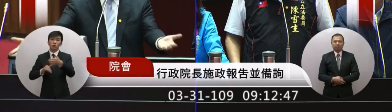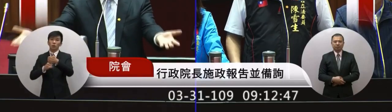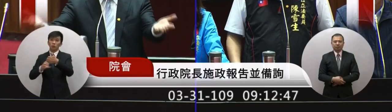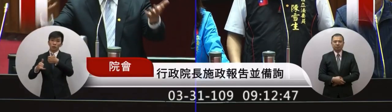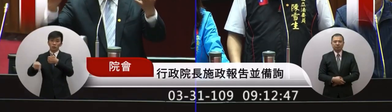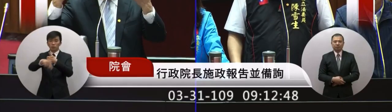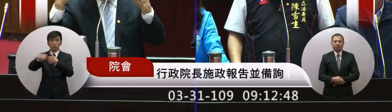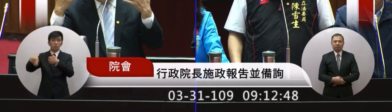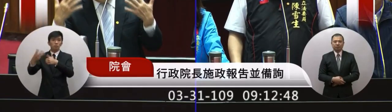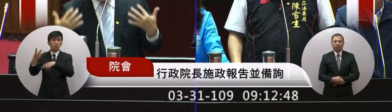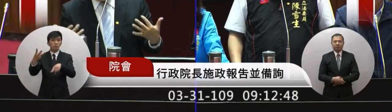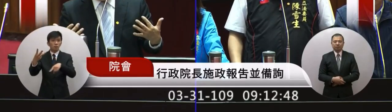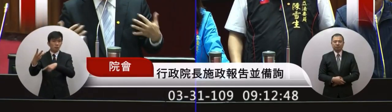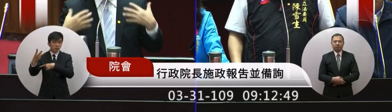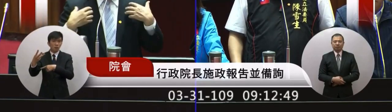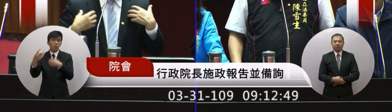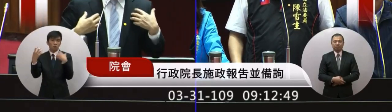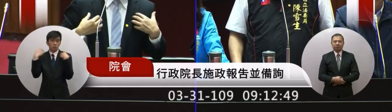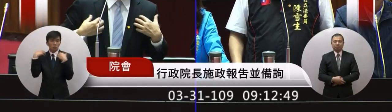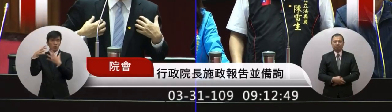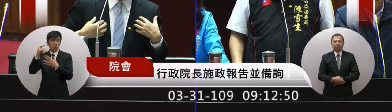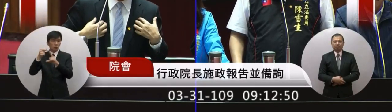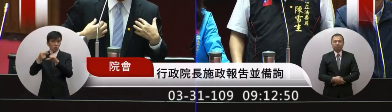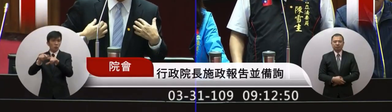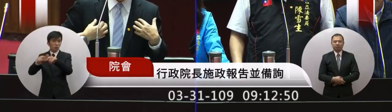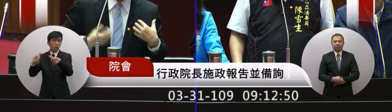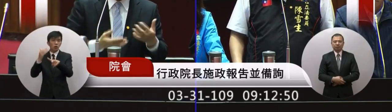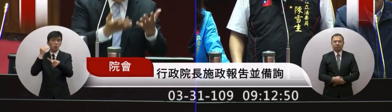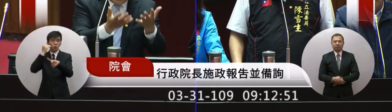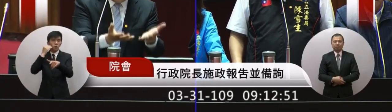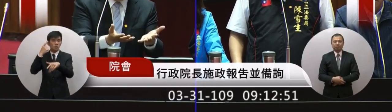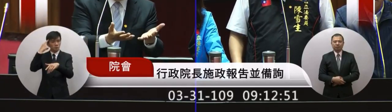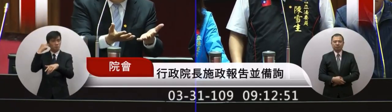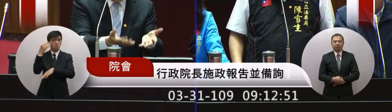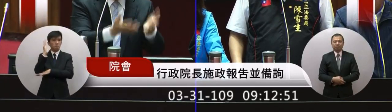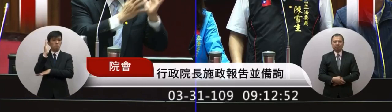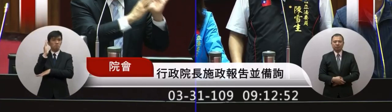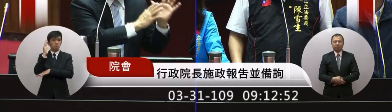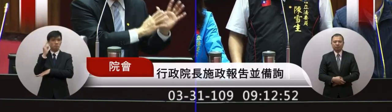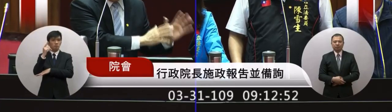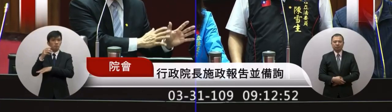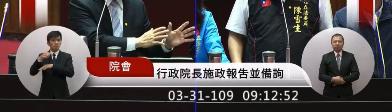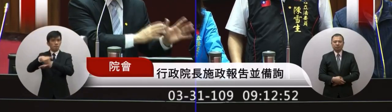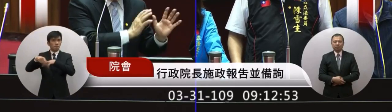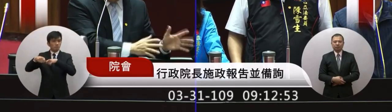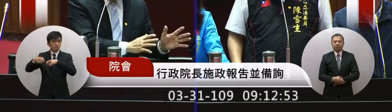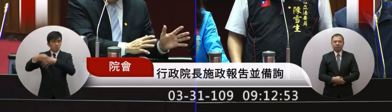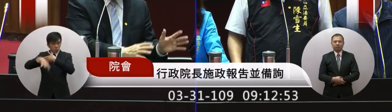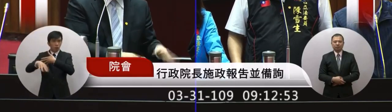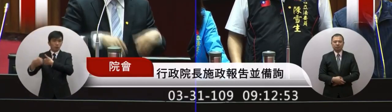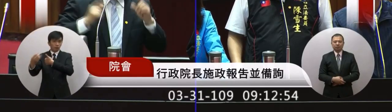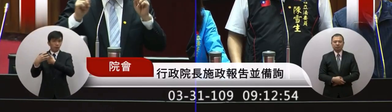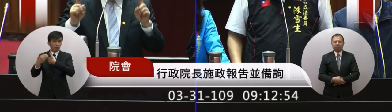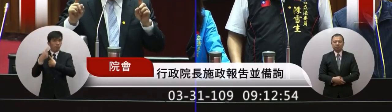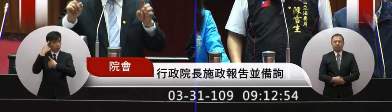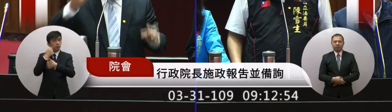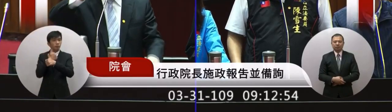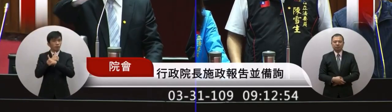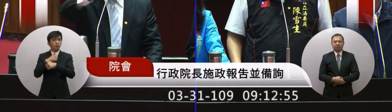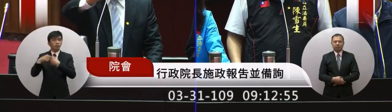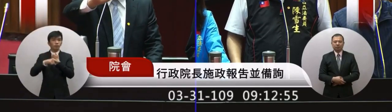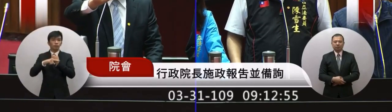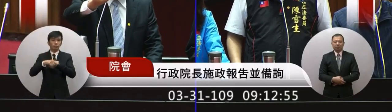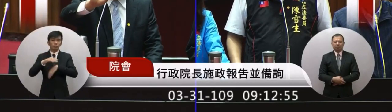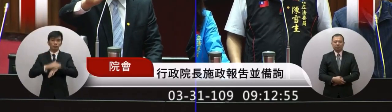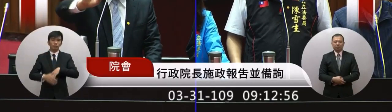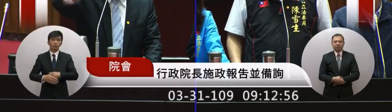区，如果有哪一些认为照顾不周到的，也请提出来，我们都列入考量。但